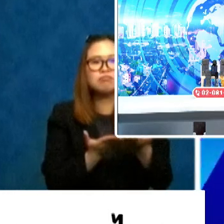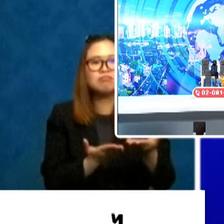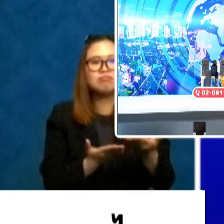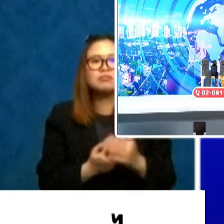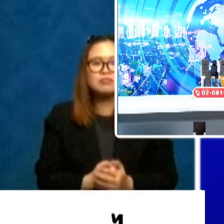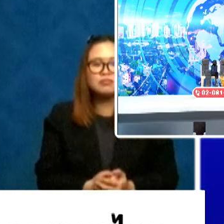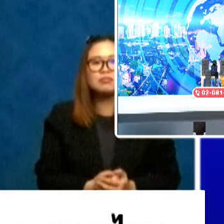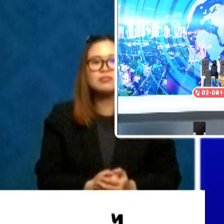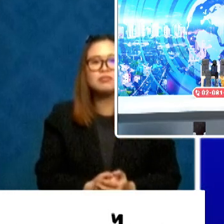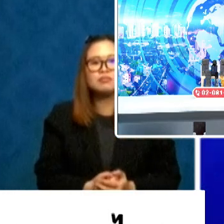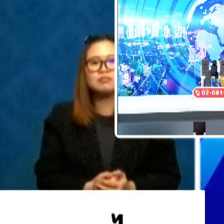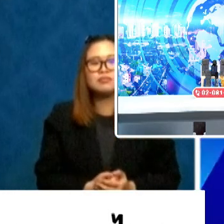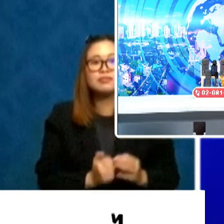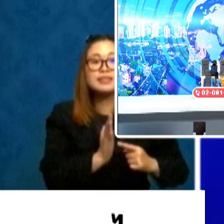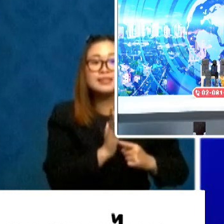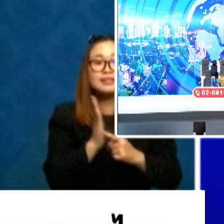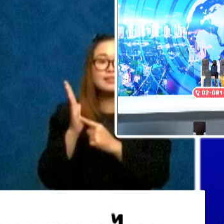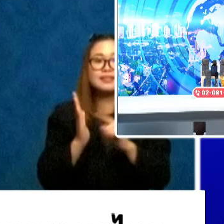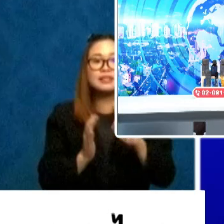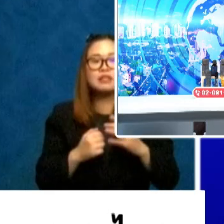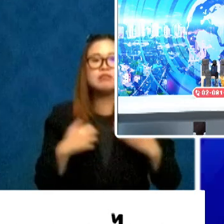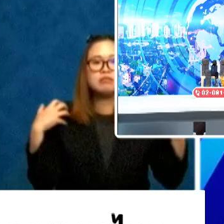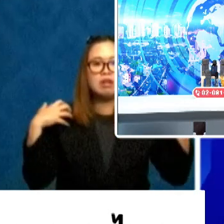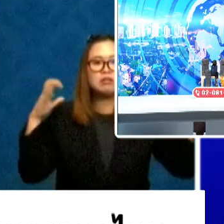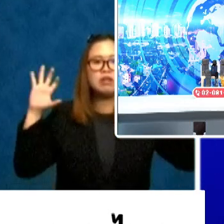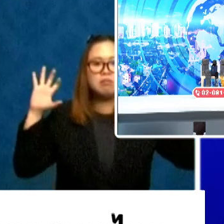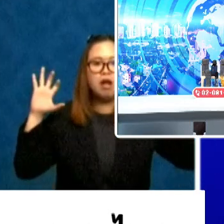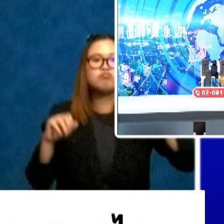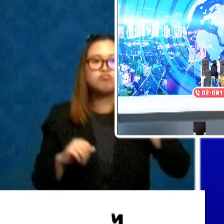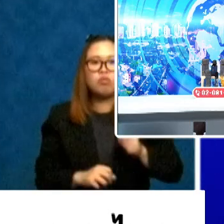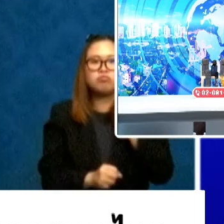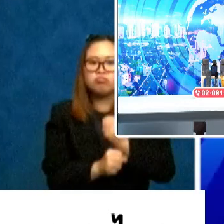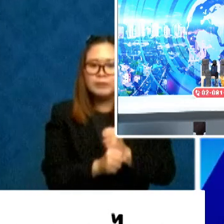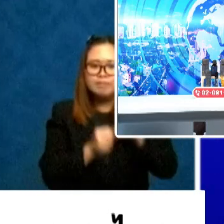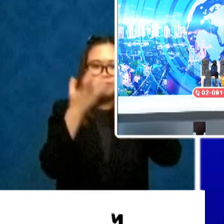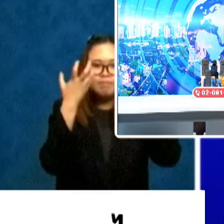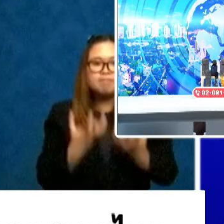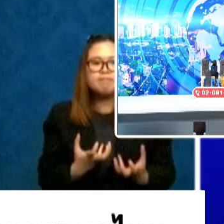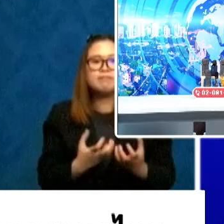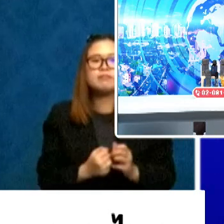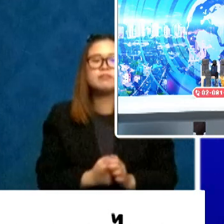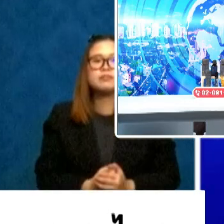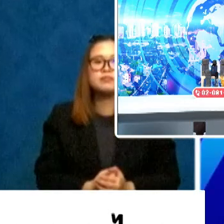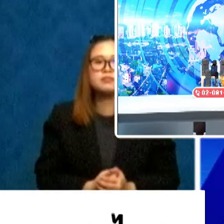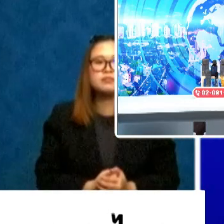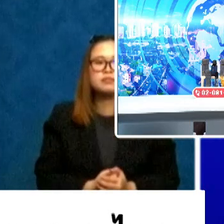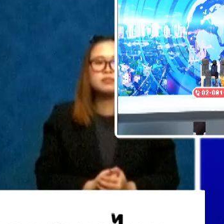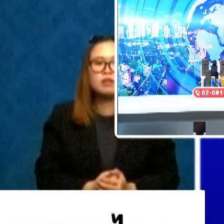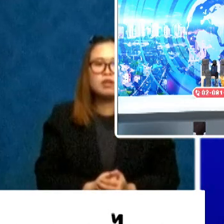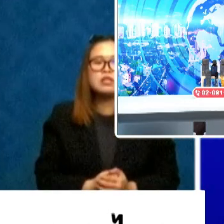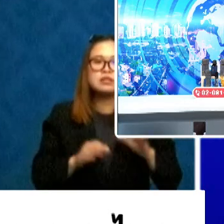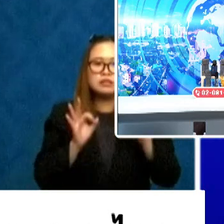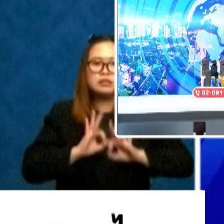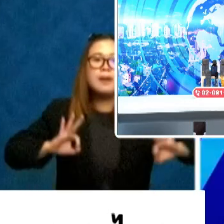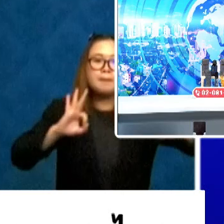10,000 บาทให้กับประชาชนเพื่อที่จะเพิ่มนะคะเม็ดเงินเข้าสู่ระบบเศรษฐกิจแล้วก็สร้างโอกาสให้กับประชาชนและที่สำคัญไม่ใช่แค่เพิ่มแค่ส